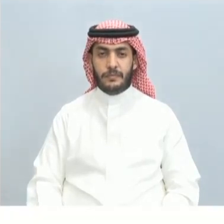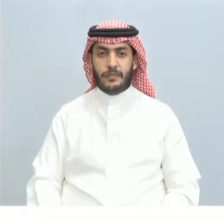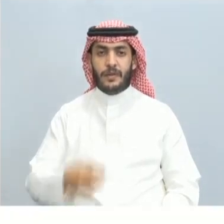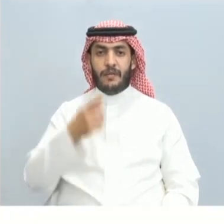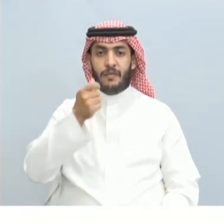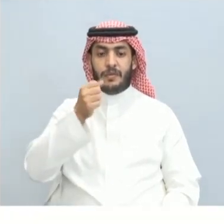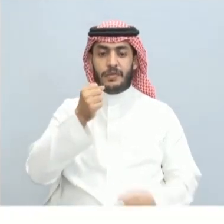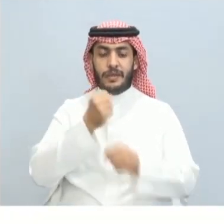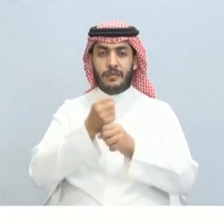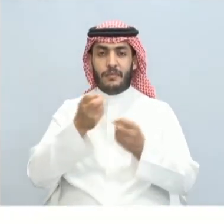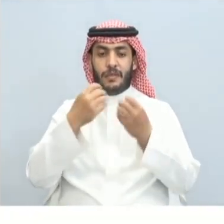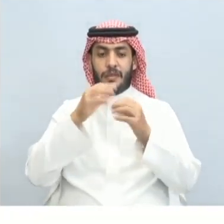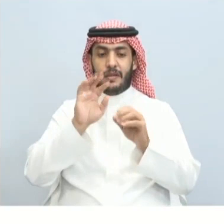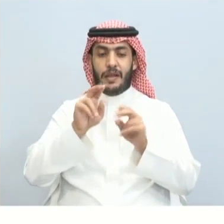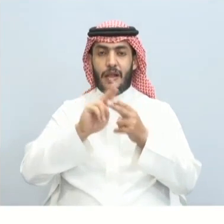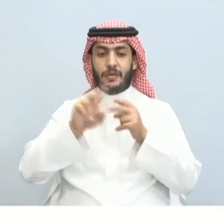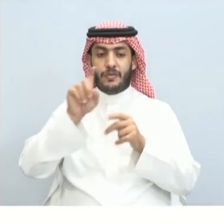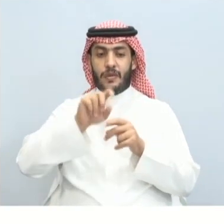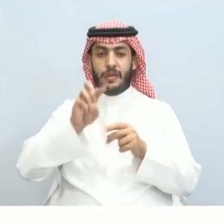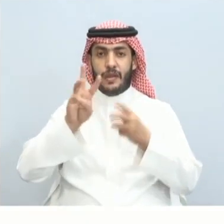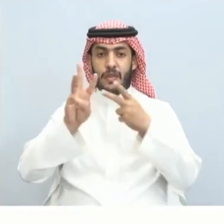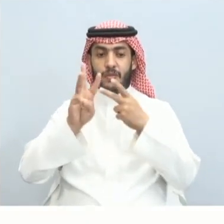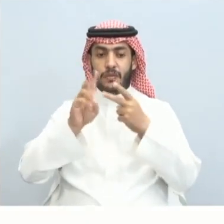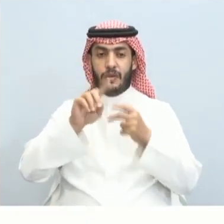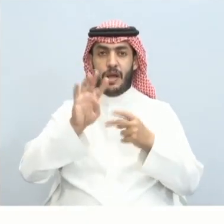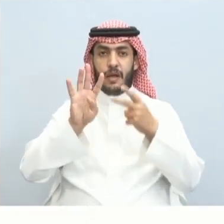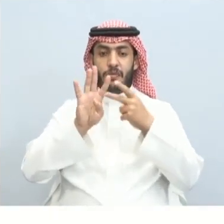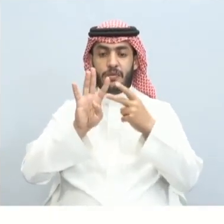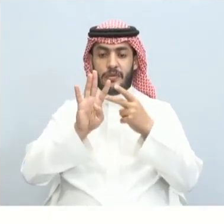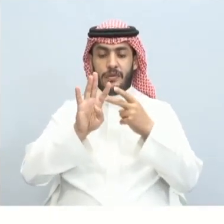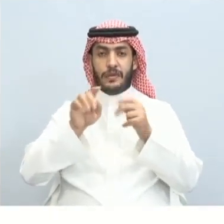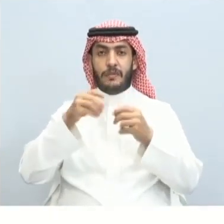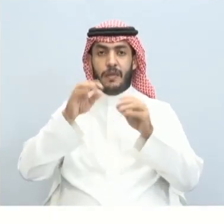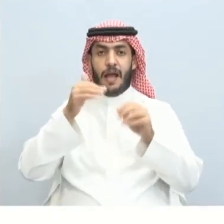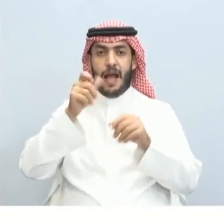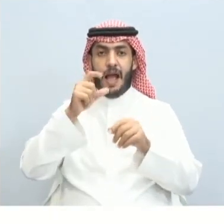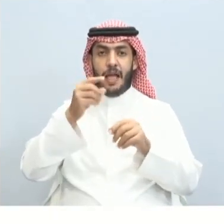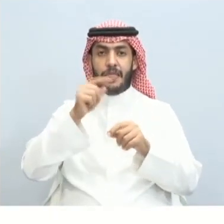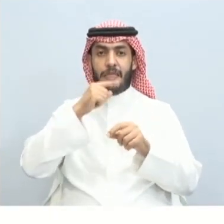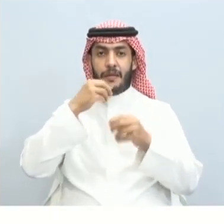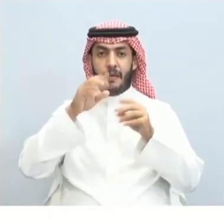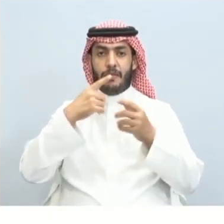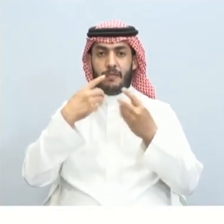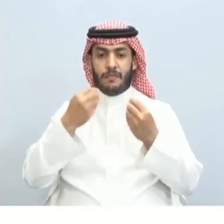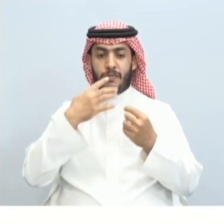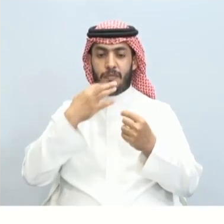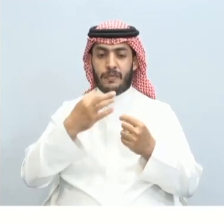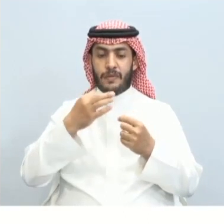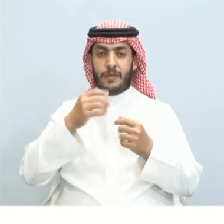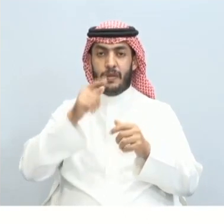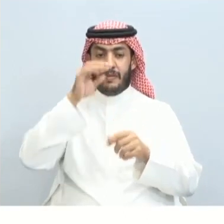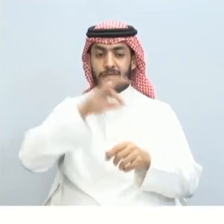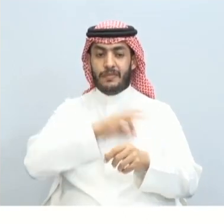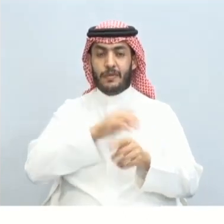نقود استعمل المعطيات التاليه لحل السؤالين 23 و24 يبيع خالد تومورون فاخره فاذا كان